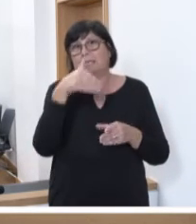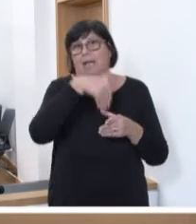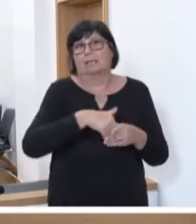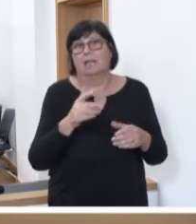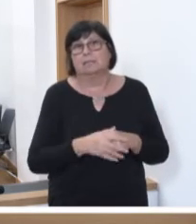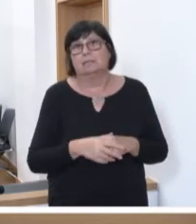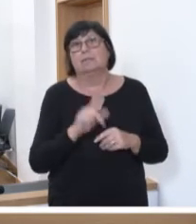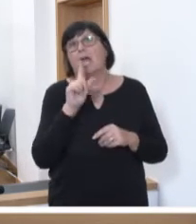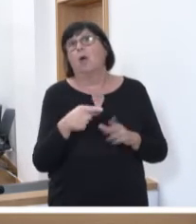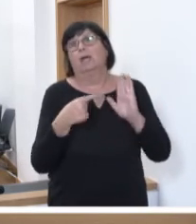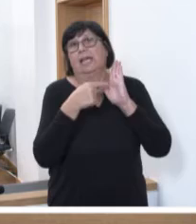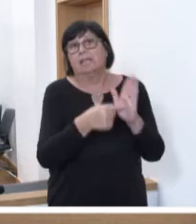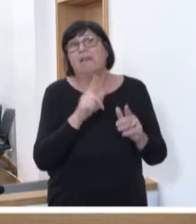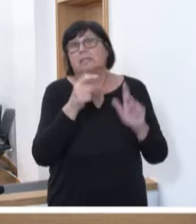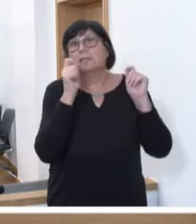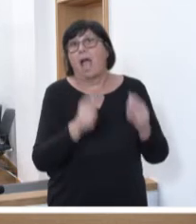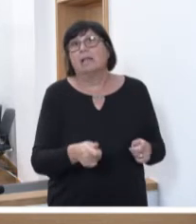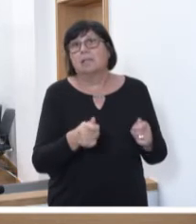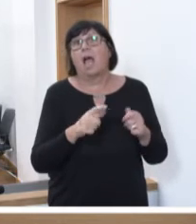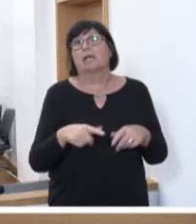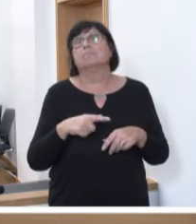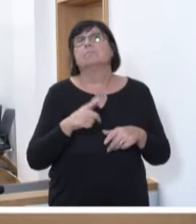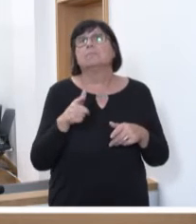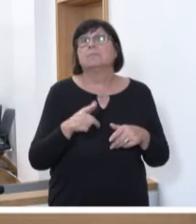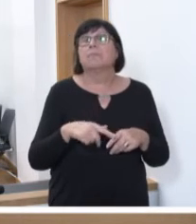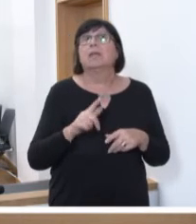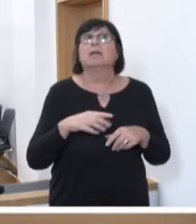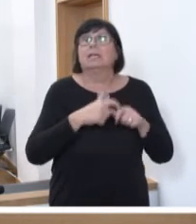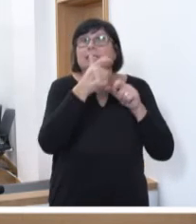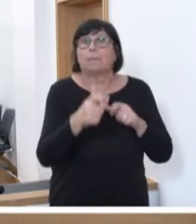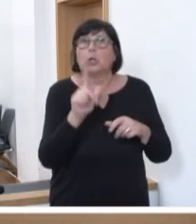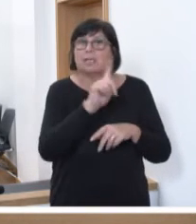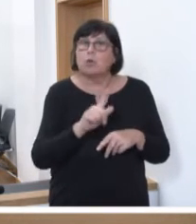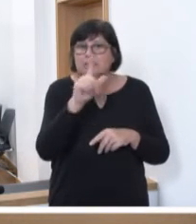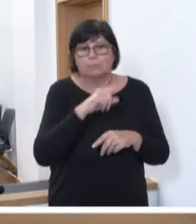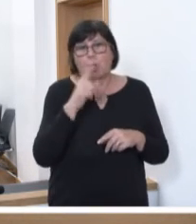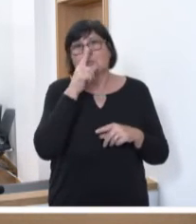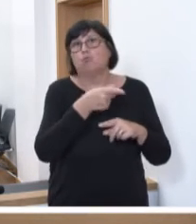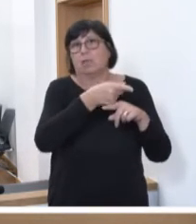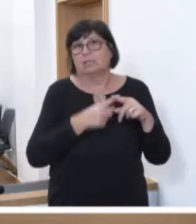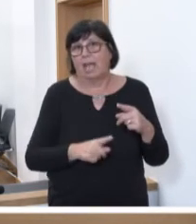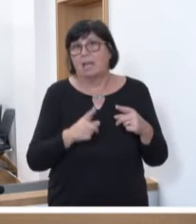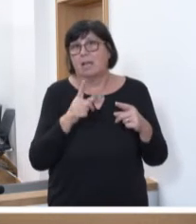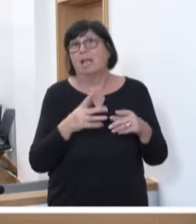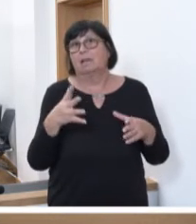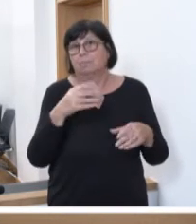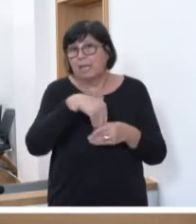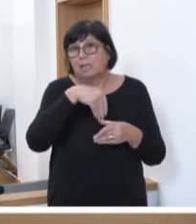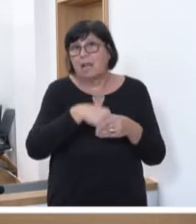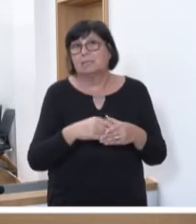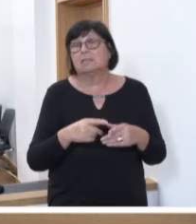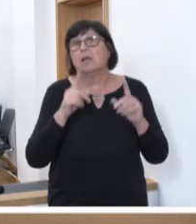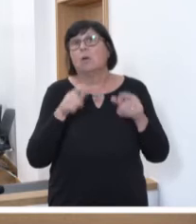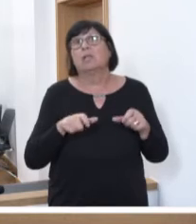hinzuweisen, dass die dem Antrag zugrunde liegende Strecke Saarbrücken-Luxemburg nur einen Teilbereich der vorgenannten Ergänzung umfasst und je nach Streckenführung das